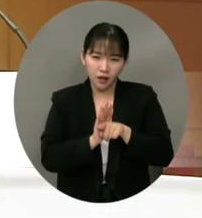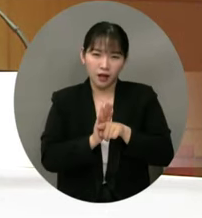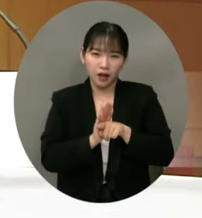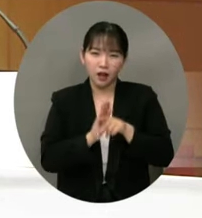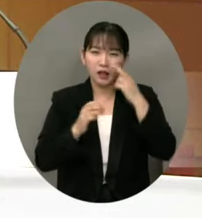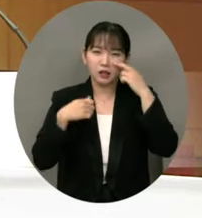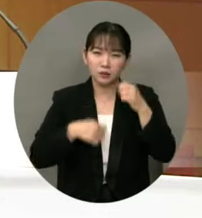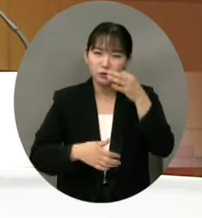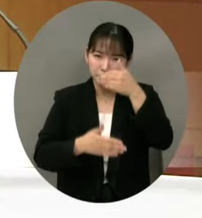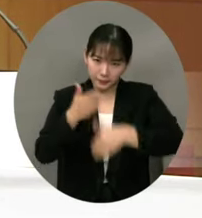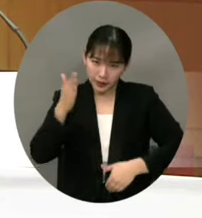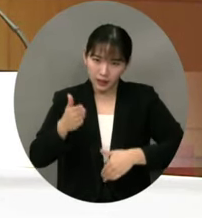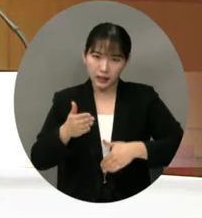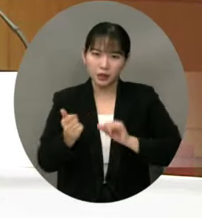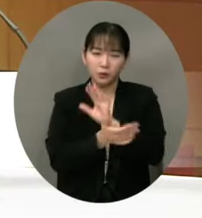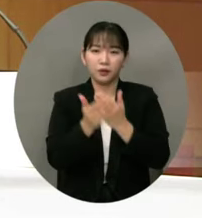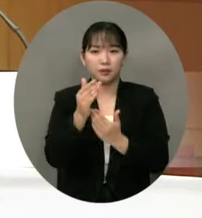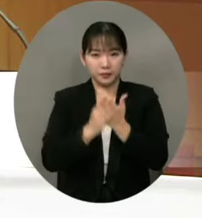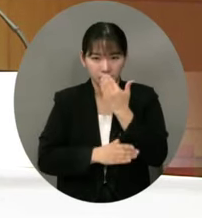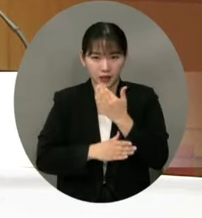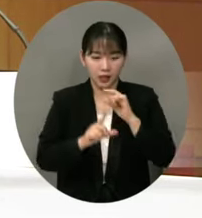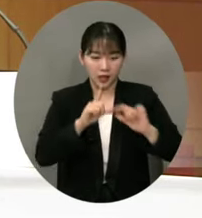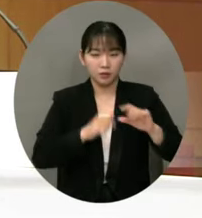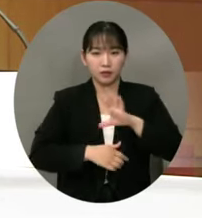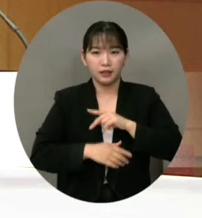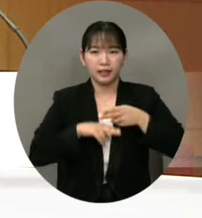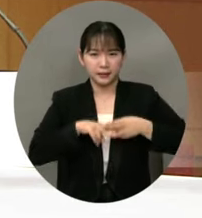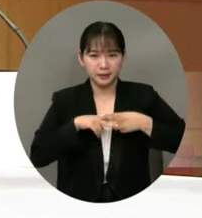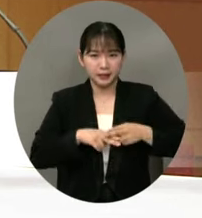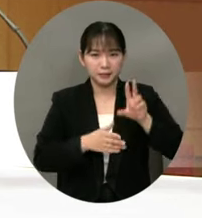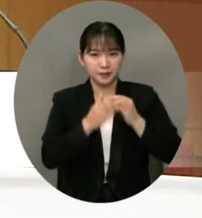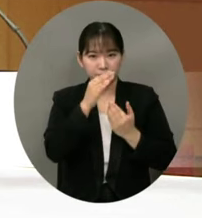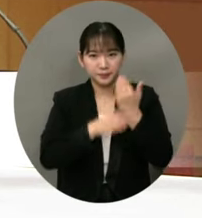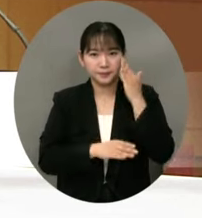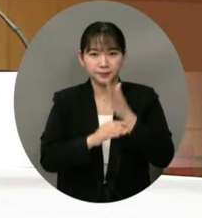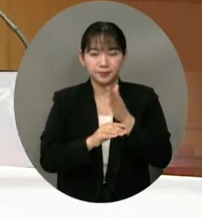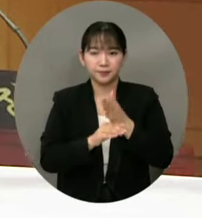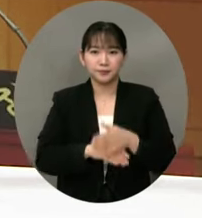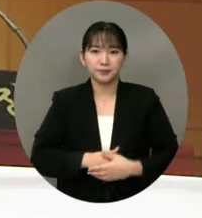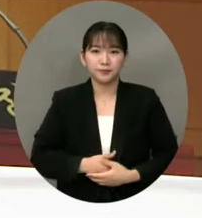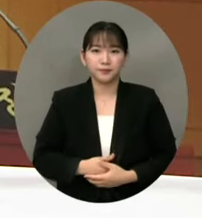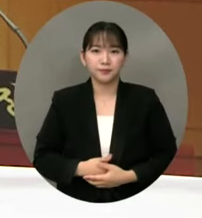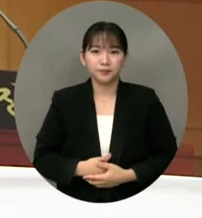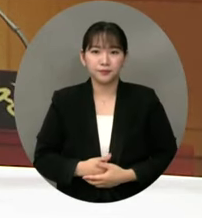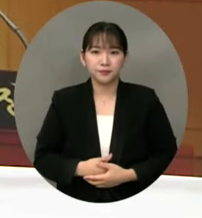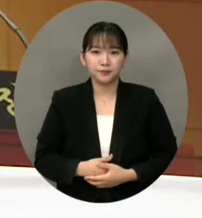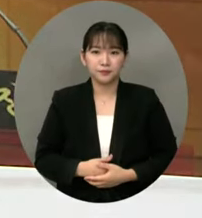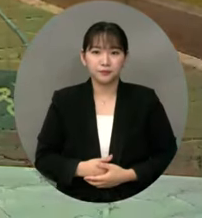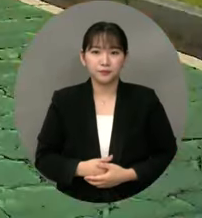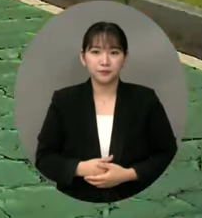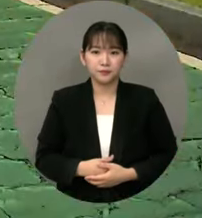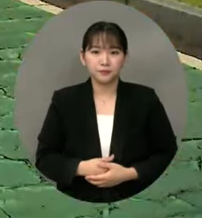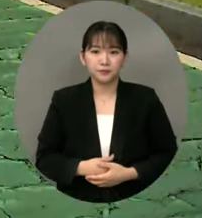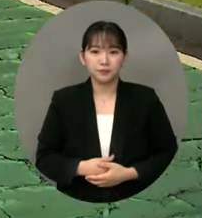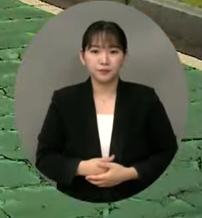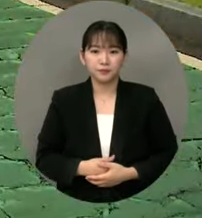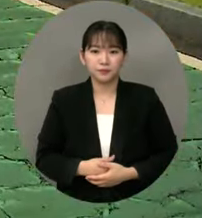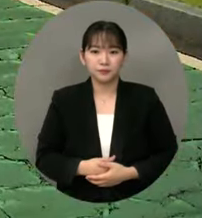삭감 논란이 또다시 불거진 가운데 일부 의원들의 갑질까지 문제가 되고 있습니다. 박종호 기자입니다.